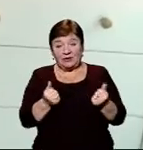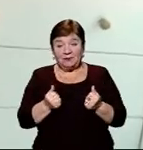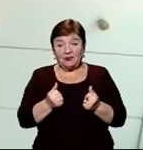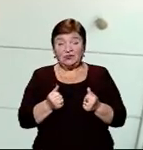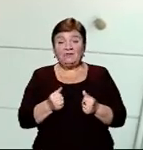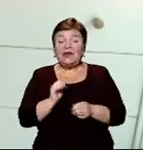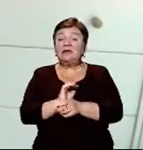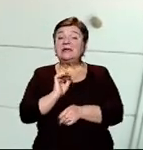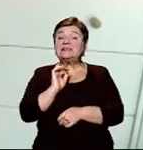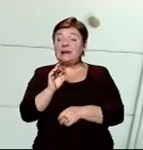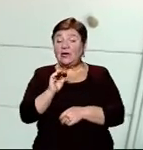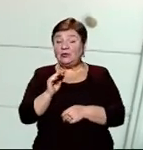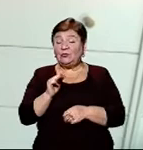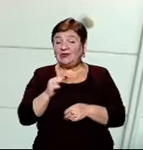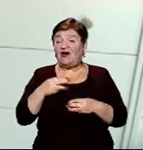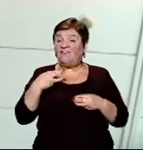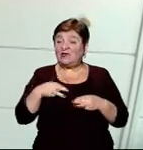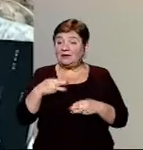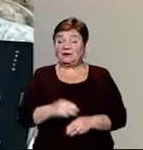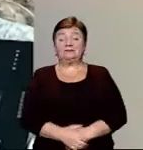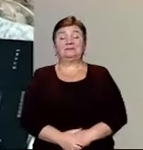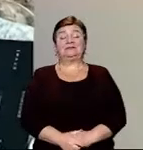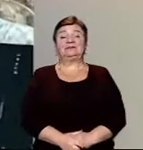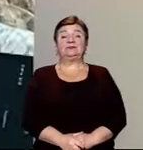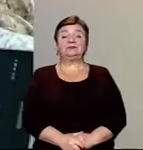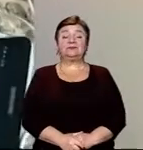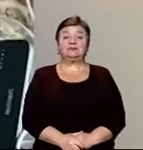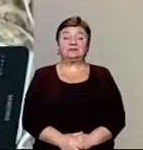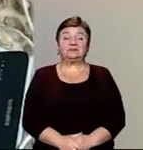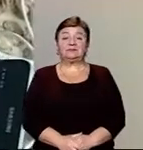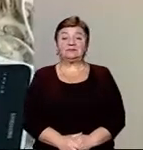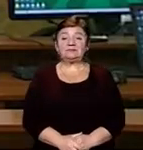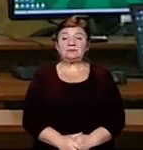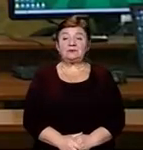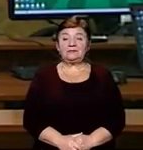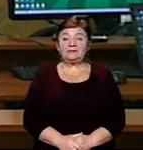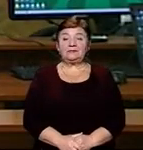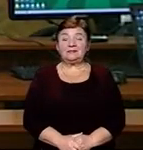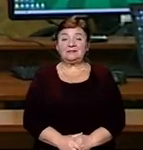роботи надсилають їй в електронному вигляді. Оксана Ушакова, Валерій Михліченко. Новини на Суспільному.